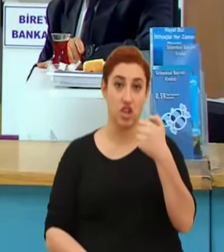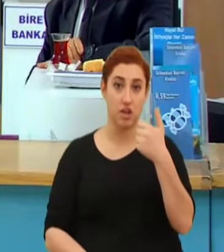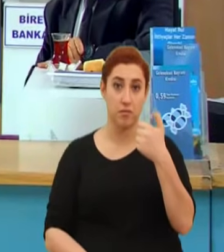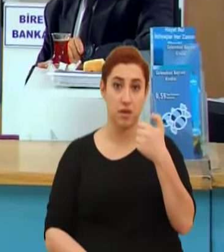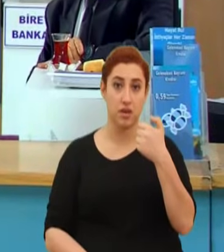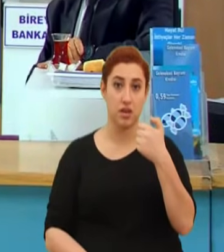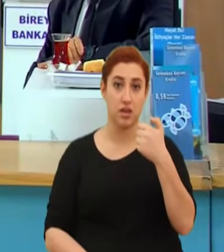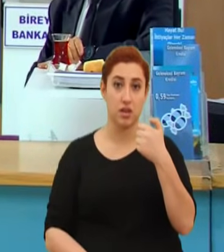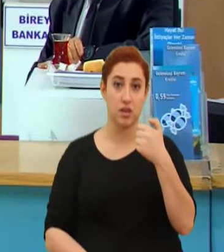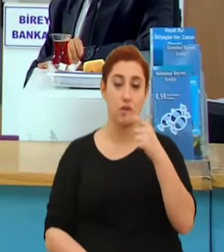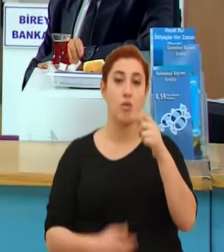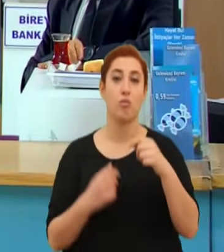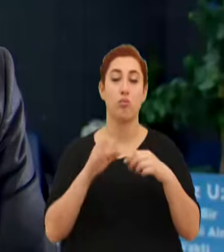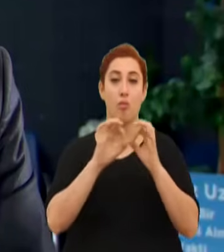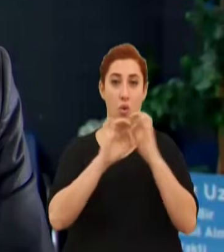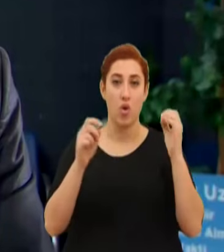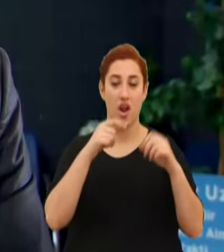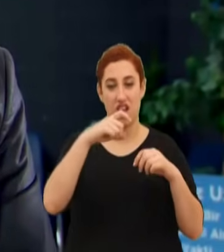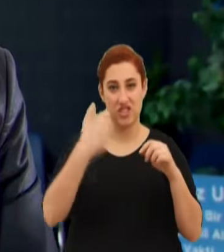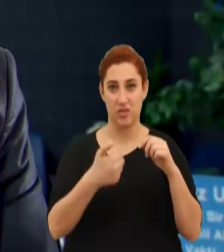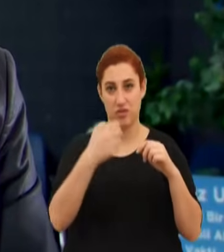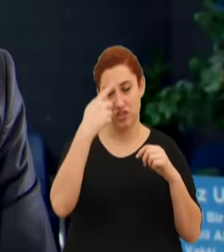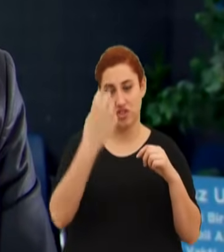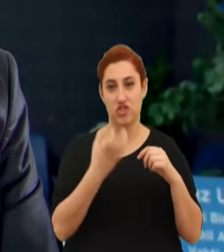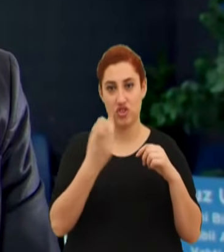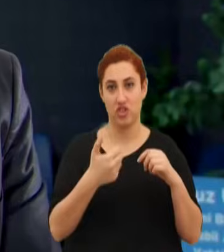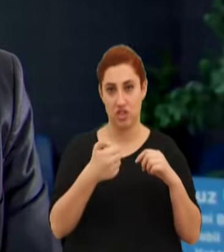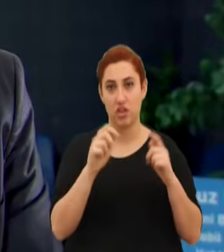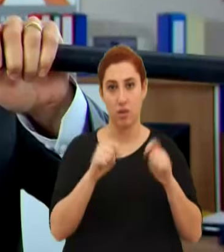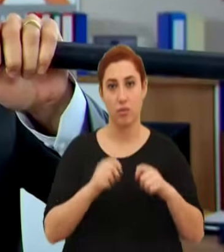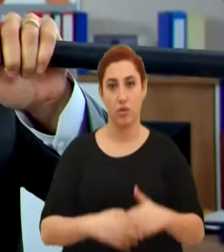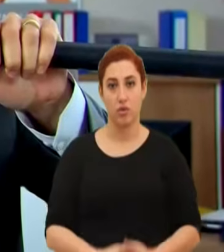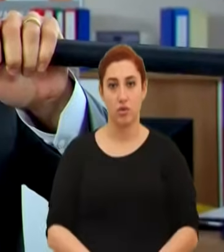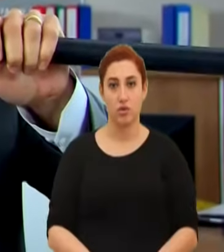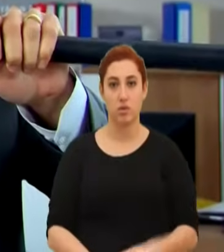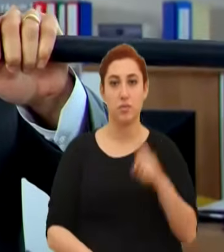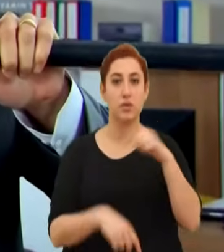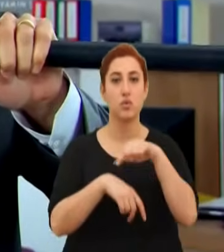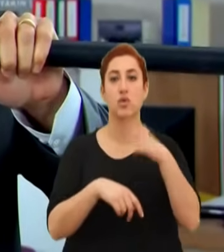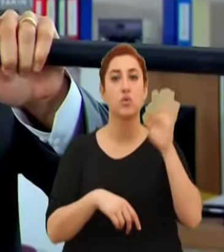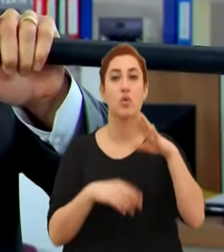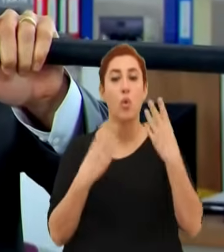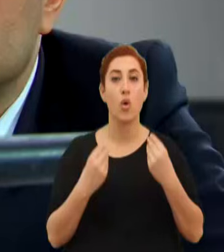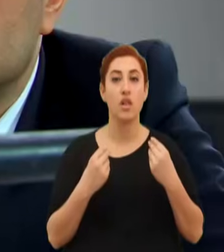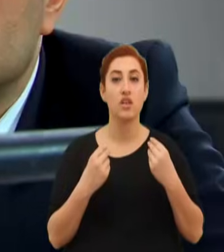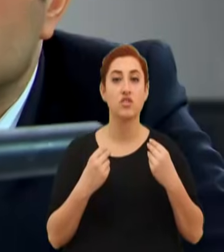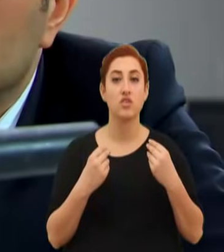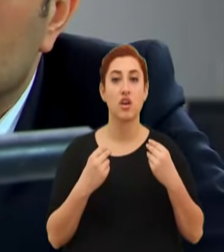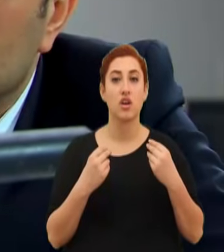Çakmakla boruyu alttan ısıtıyoruz. Isıtıyoruz. Bir süre sonra ne olacak?